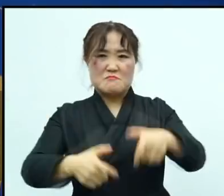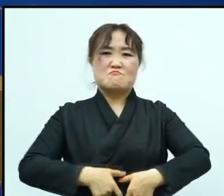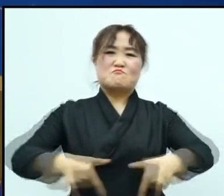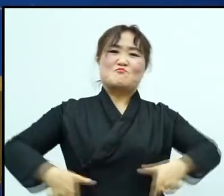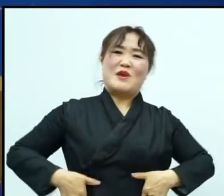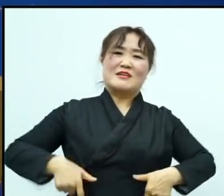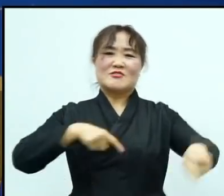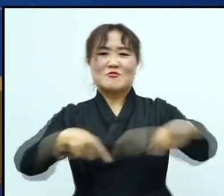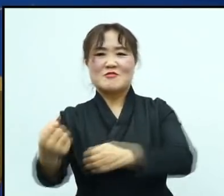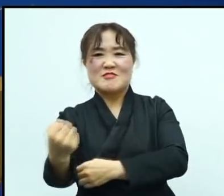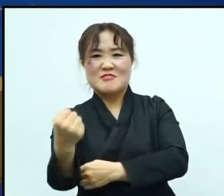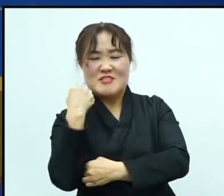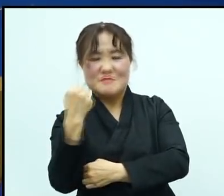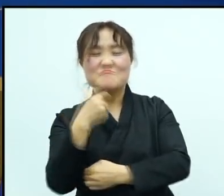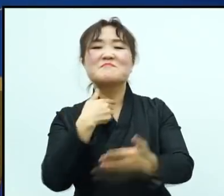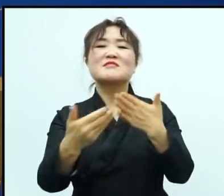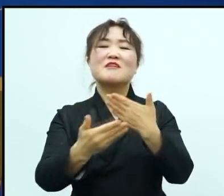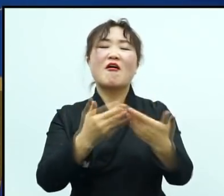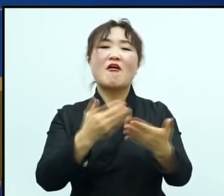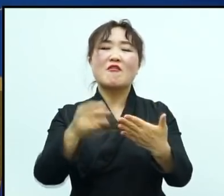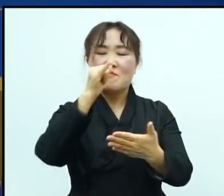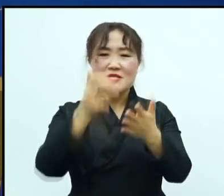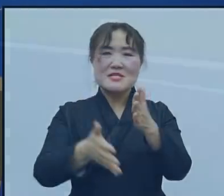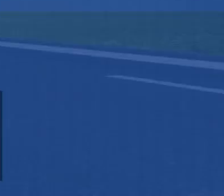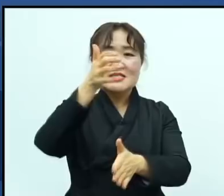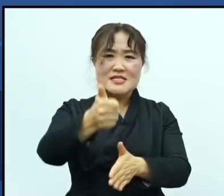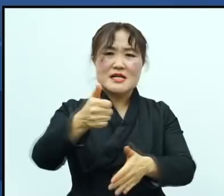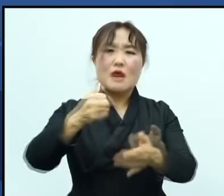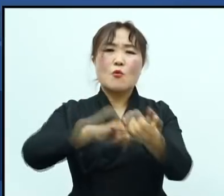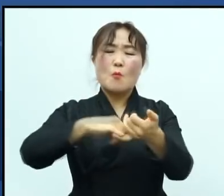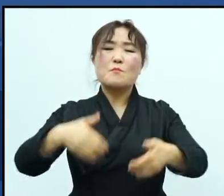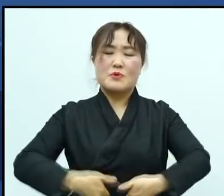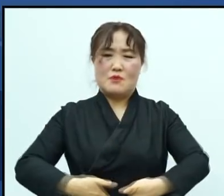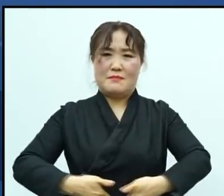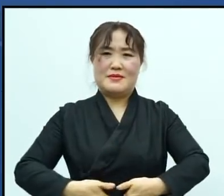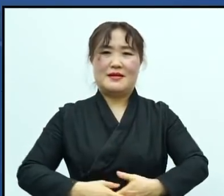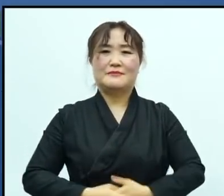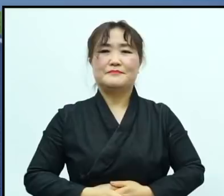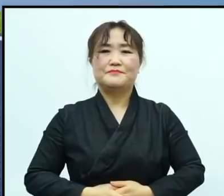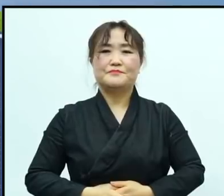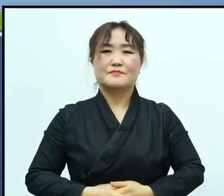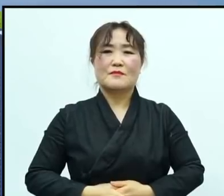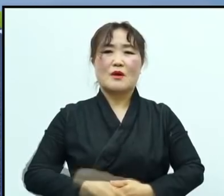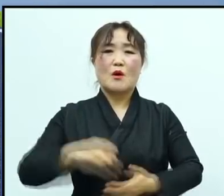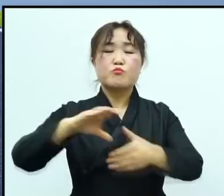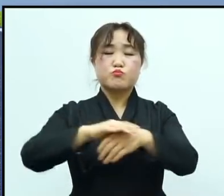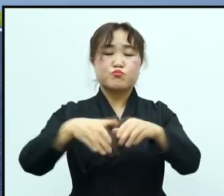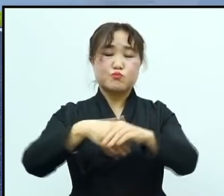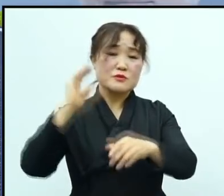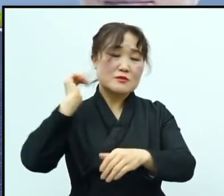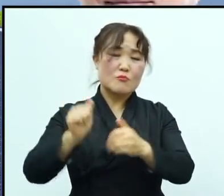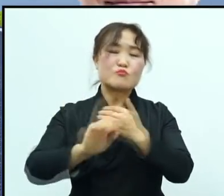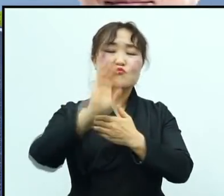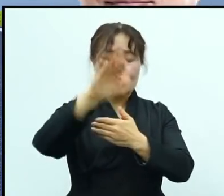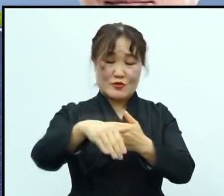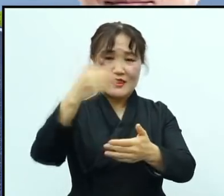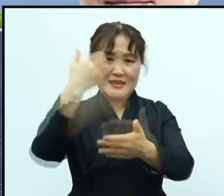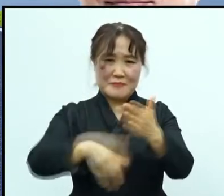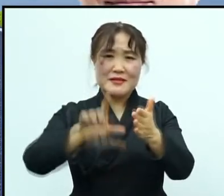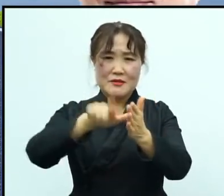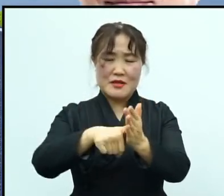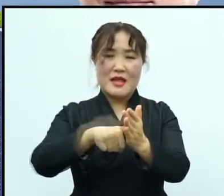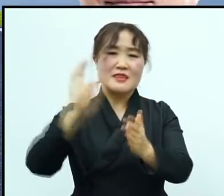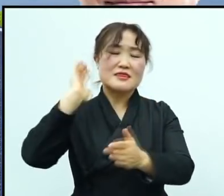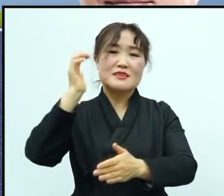정치력 그리고 경험을 갖춘 시장이 꼭 필요합니다. 문재인 정부 남은 임기 동안에 대통령